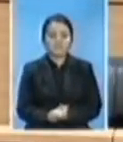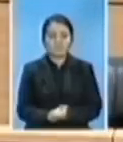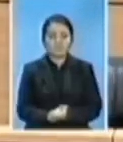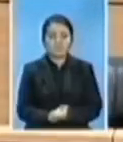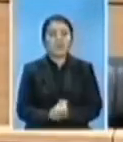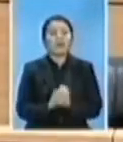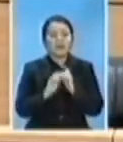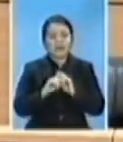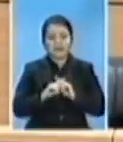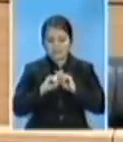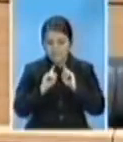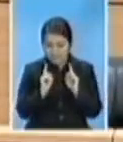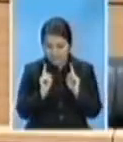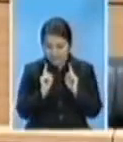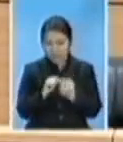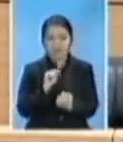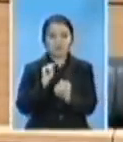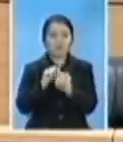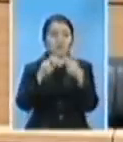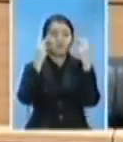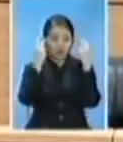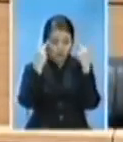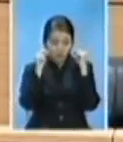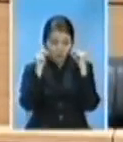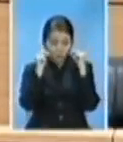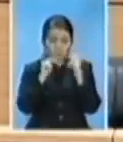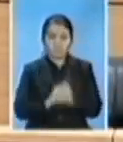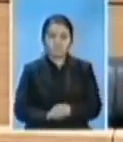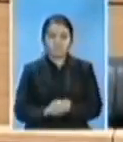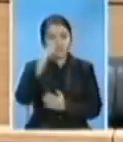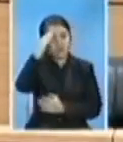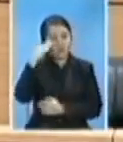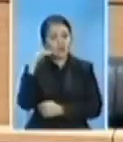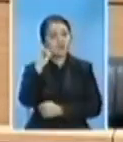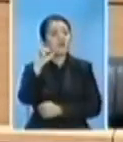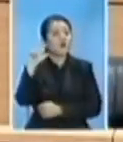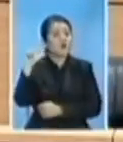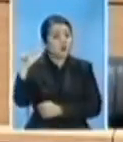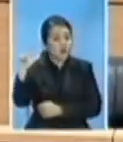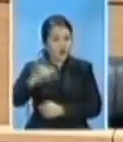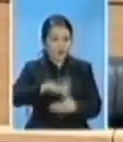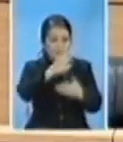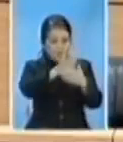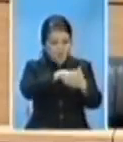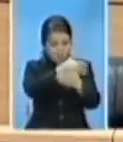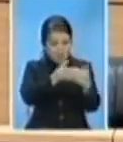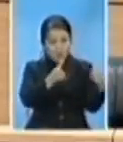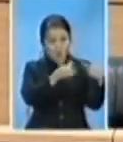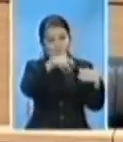แต่ว่าทางท่านนายกรัฐมนตรีคุณยิ่งลักษณ์ได้มอบนโยบายในพรรคว่